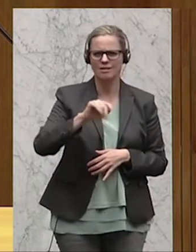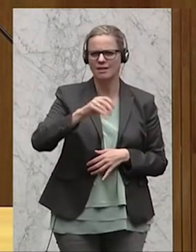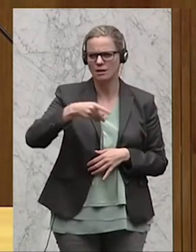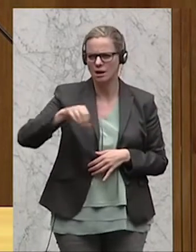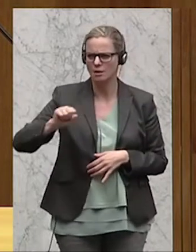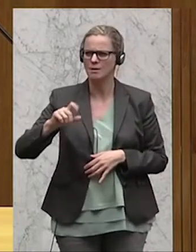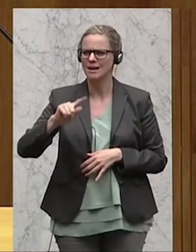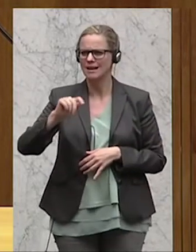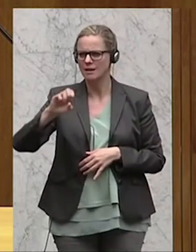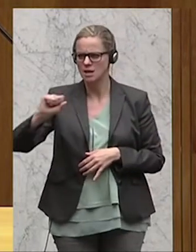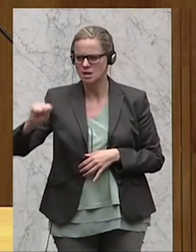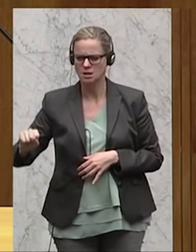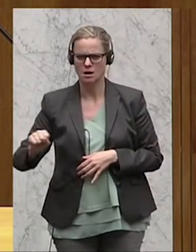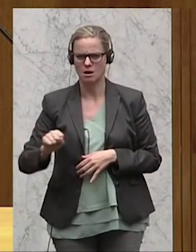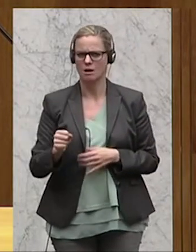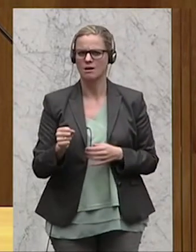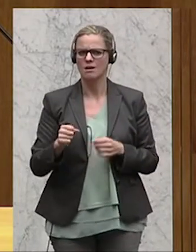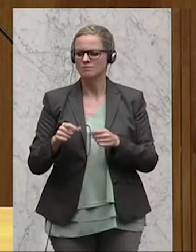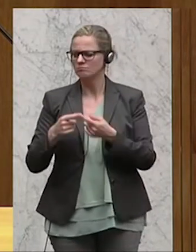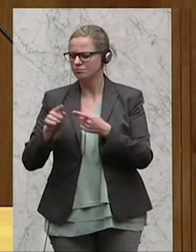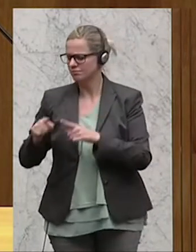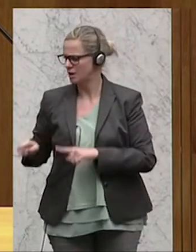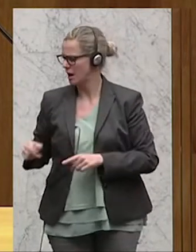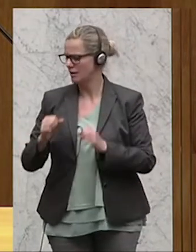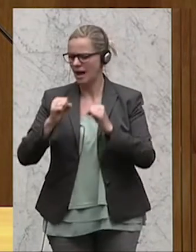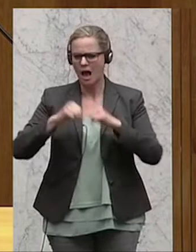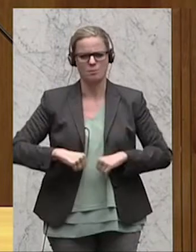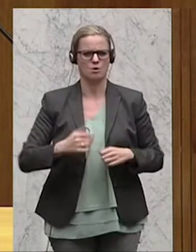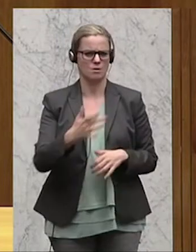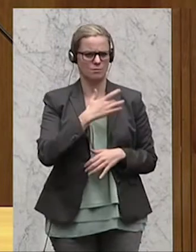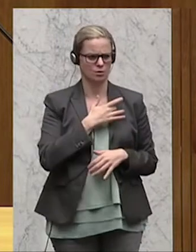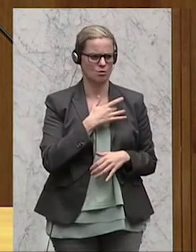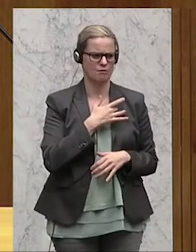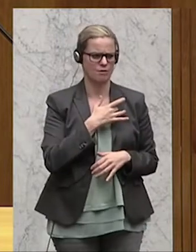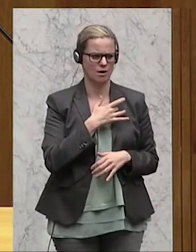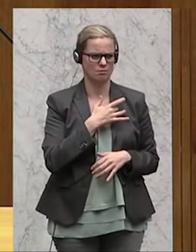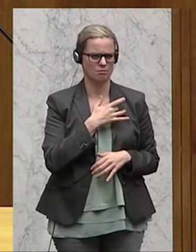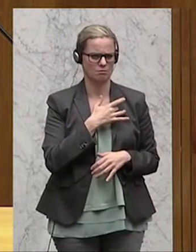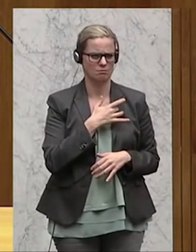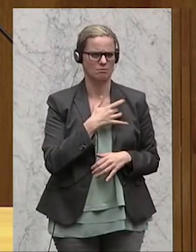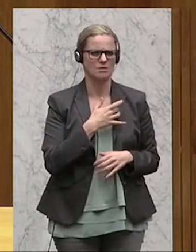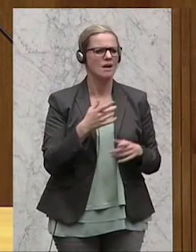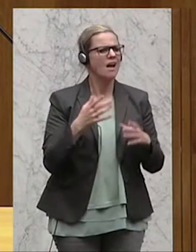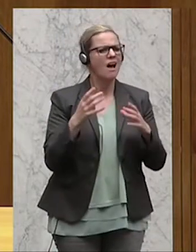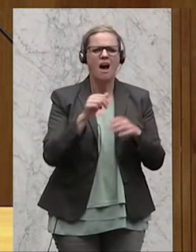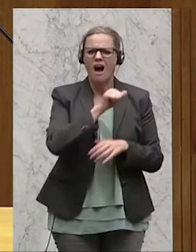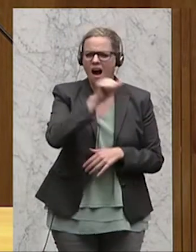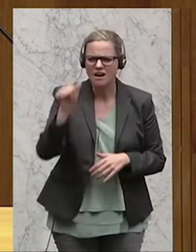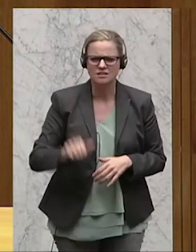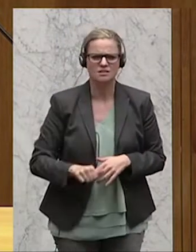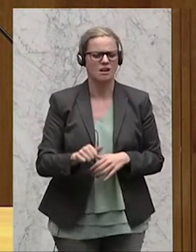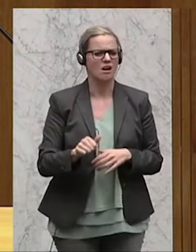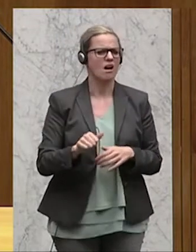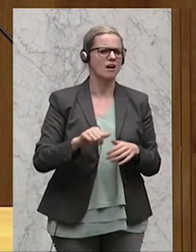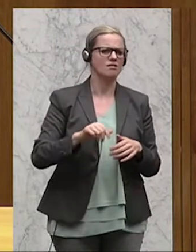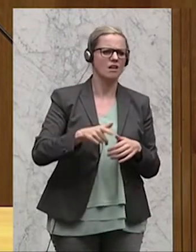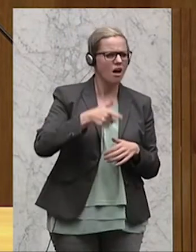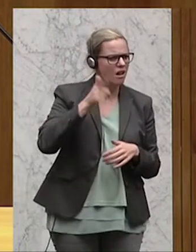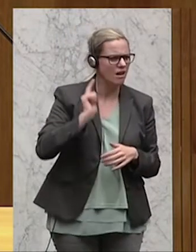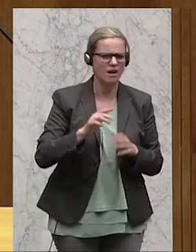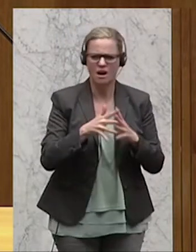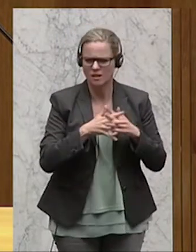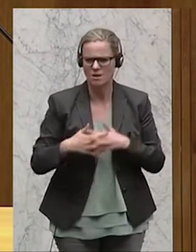TISA, das betrifft etliche weitere Abkommen, die in Verhandlung sind, in der Pipeline sind, mit Asien, Lateinamerika, Neuseeland und viel